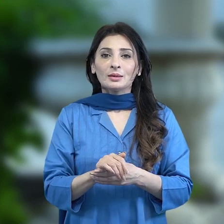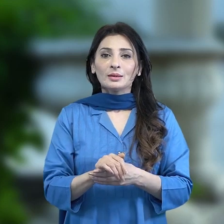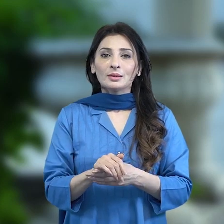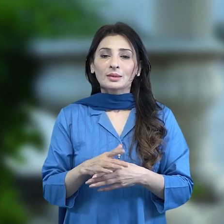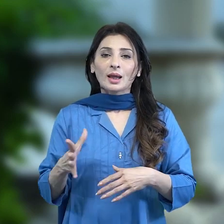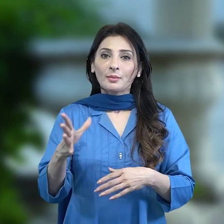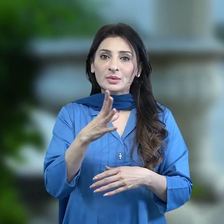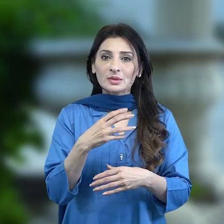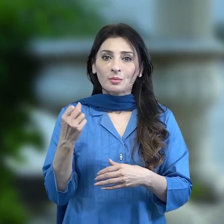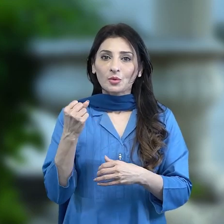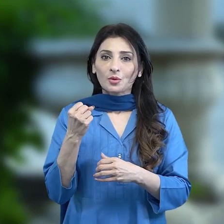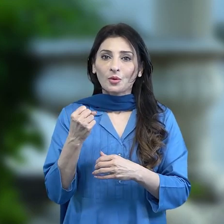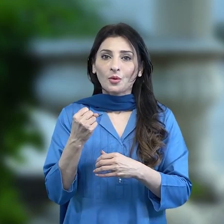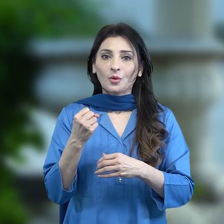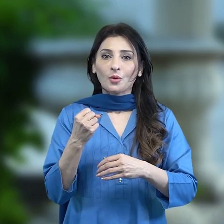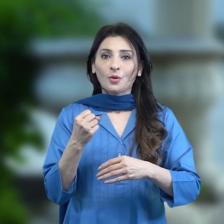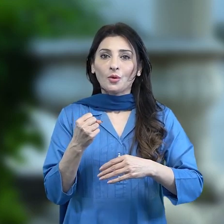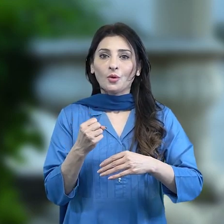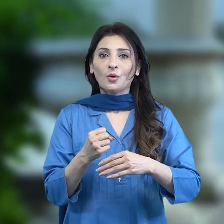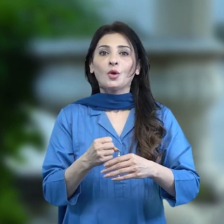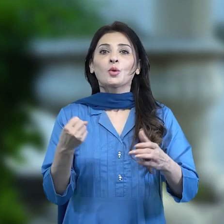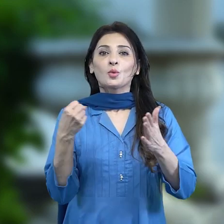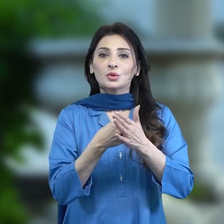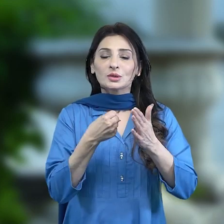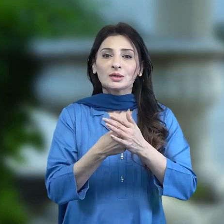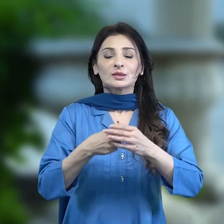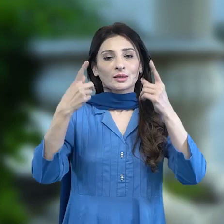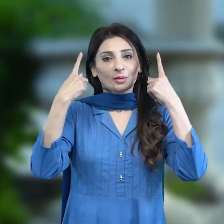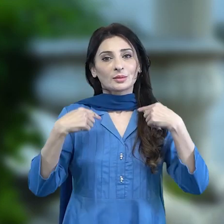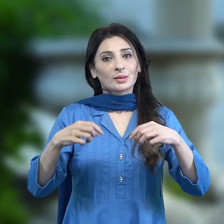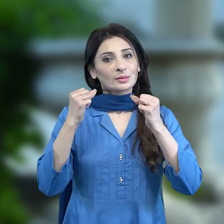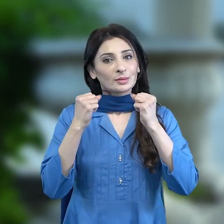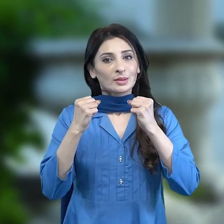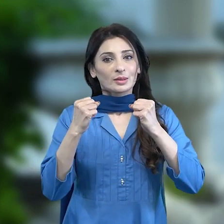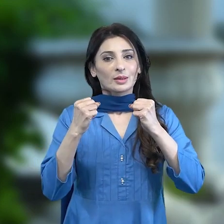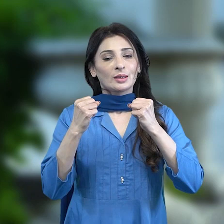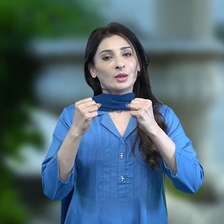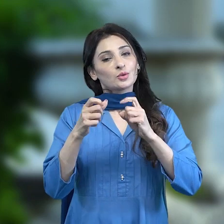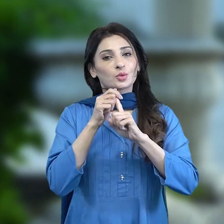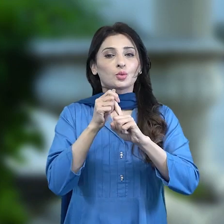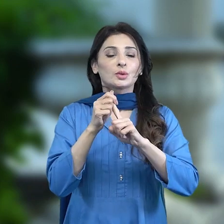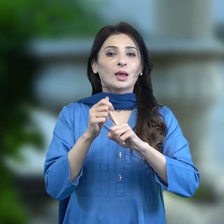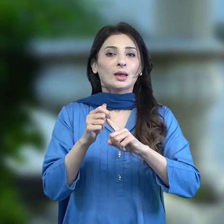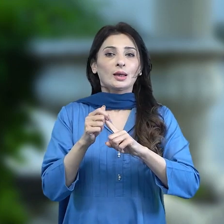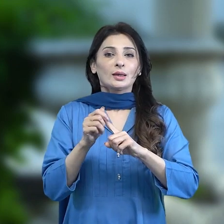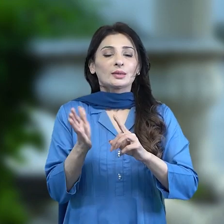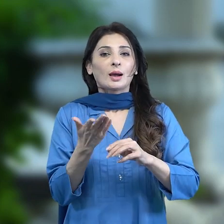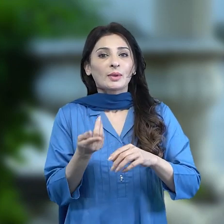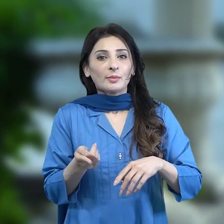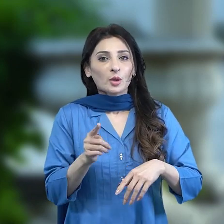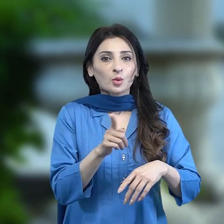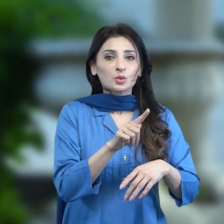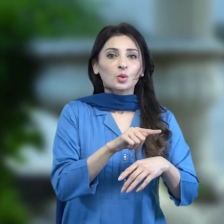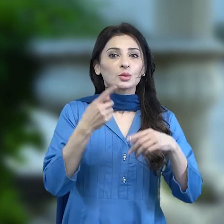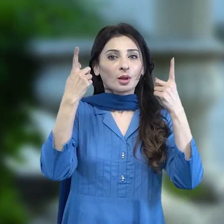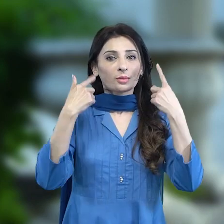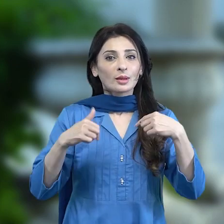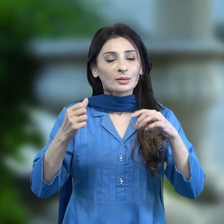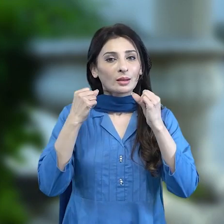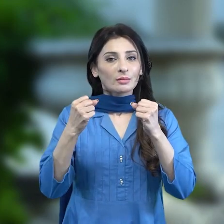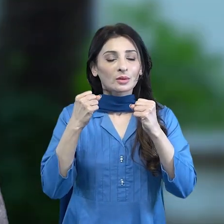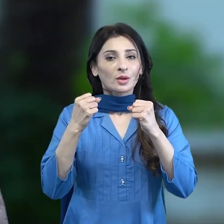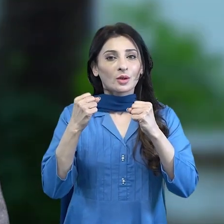कि वी शुड ऑल प्रैक्टिस फॉर फ़िज़िकल फ़िटनेस, या हमें अपनी रूटीन लाइफ